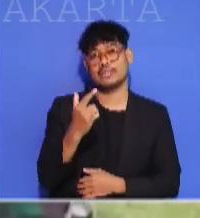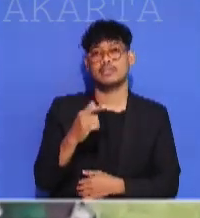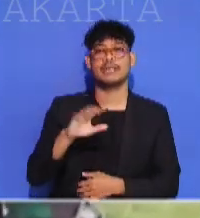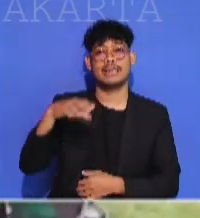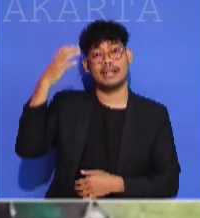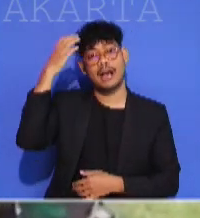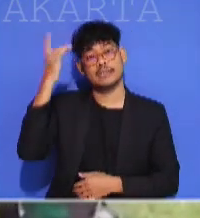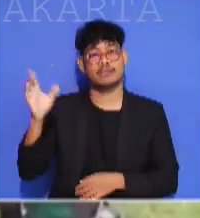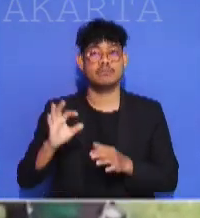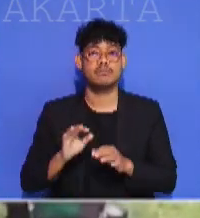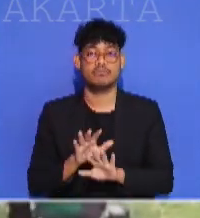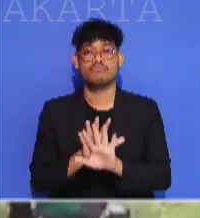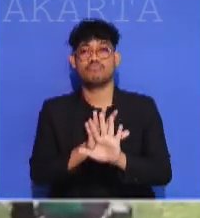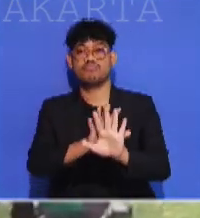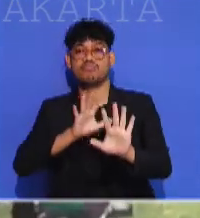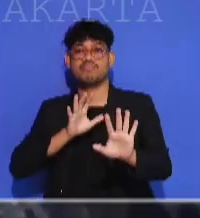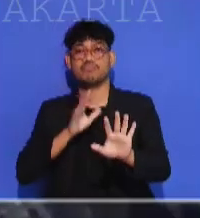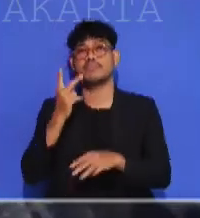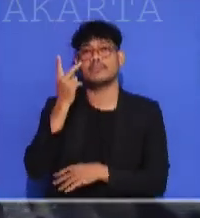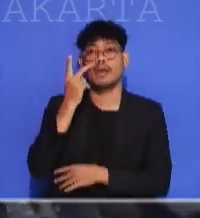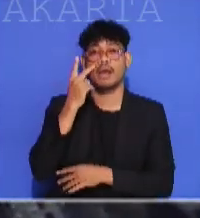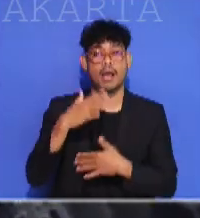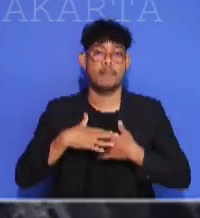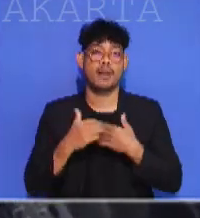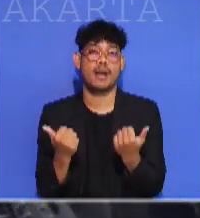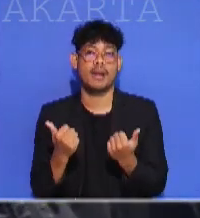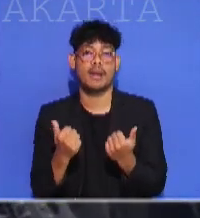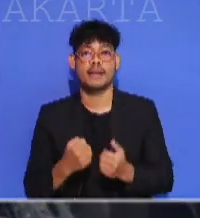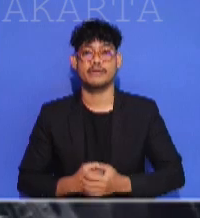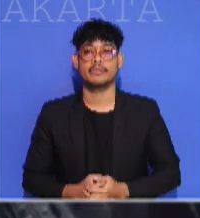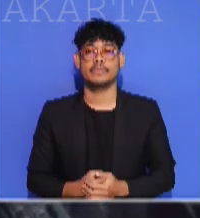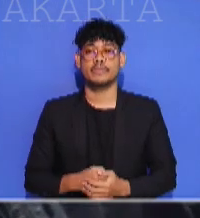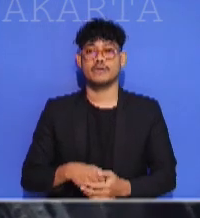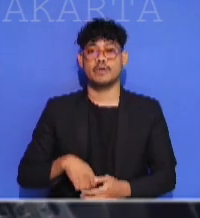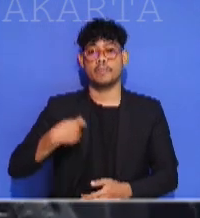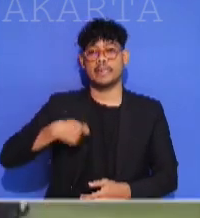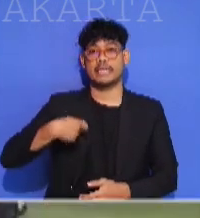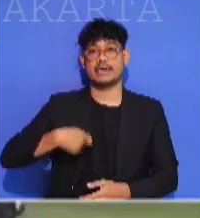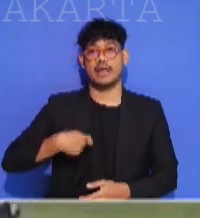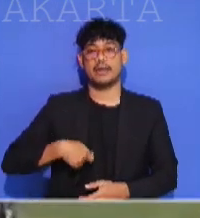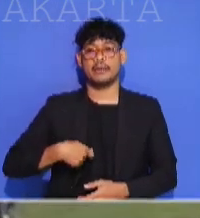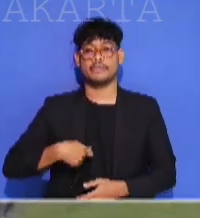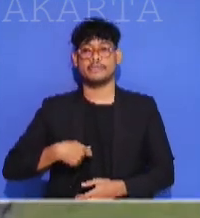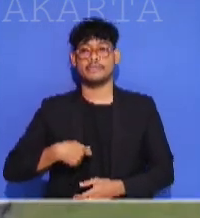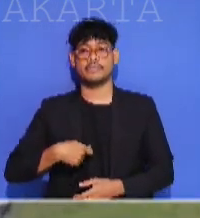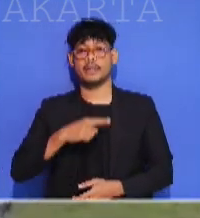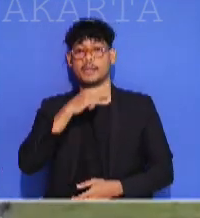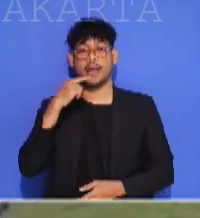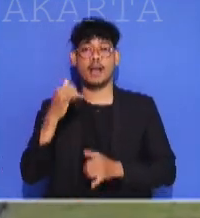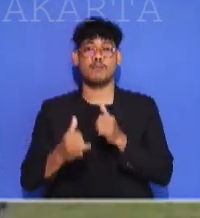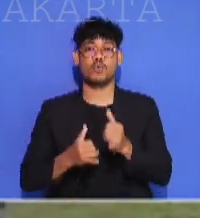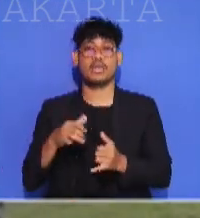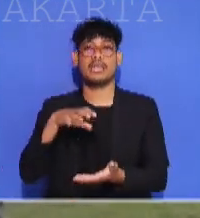gelar pasukan pengamanan kunjungan Presiden dan jajaran Menteri Kabinet Merah Putih di wilayah Jawa Tengah dan Daerah